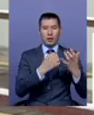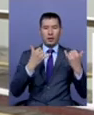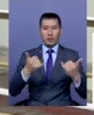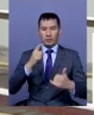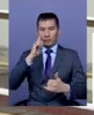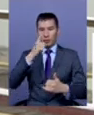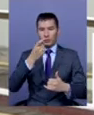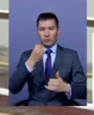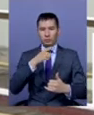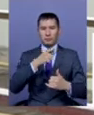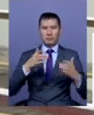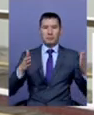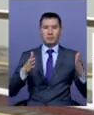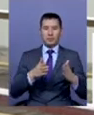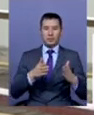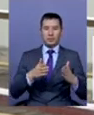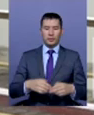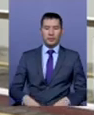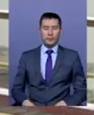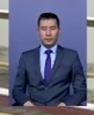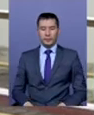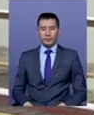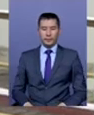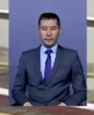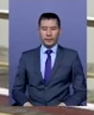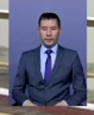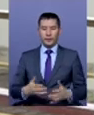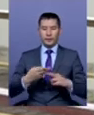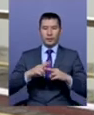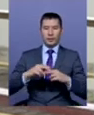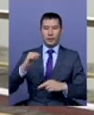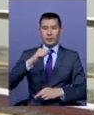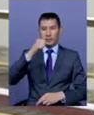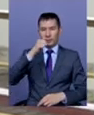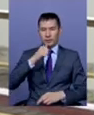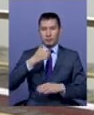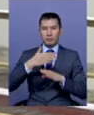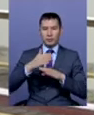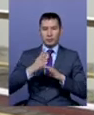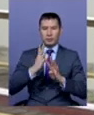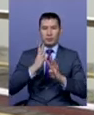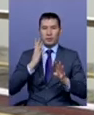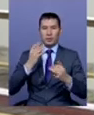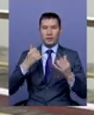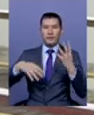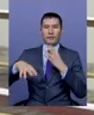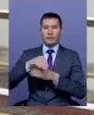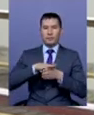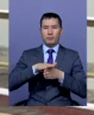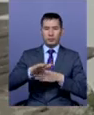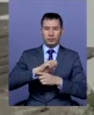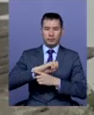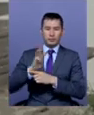кеткенін айтады. Сондықтан шаруалар тамыз айында тіршілік нәрін кезекпен алуға мәжбүр болған. Бүгінгі күні олар толықтай сумен қамтамасыз етілді деп